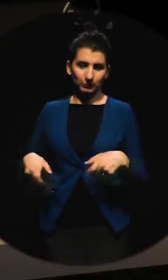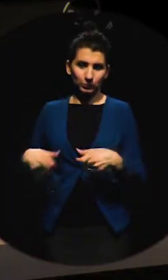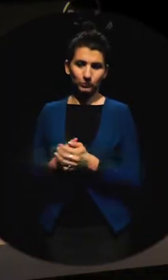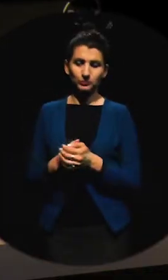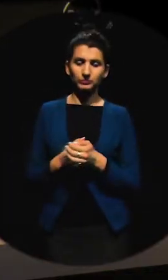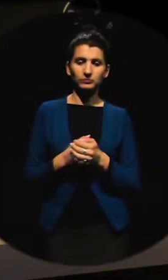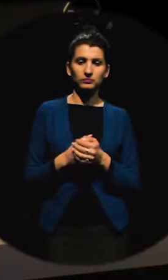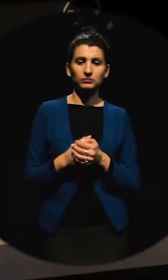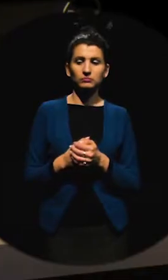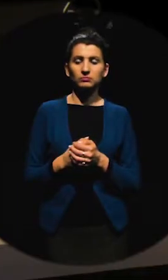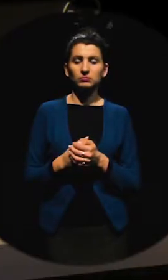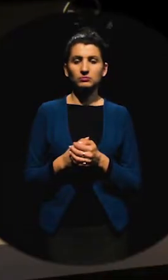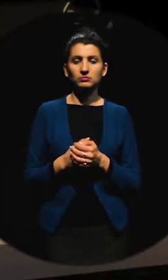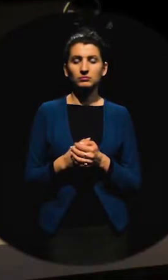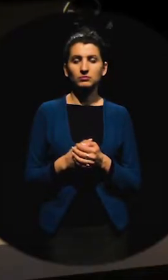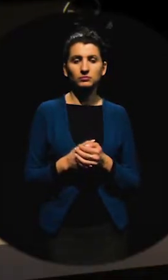porusza się